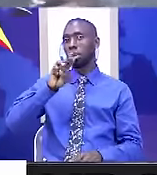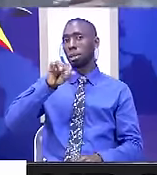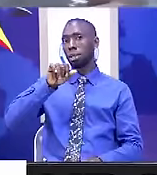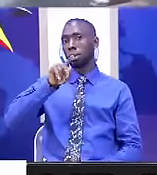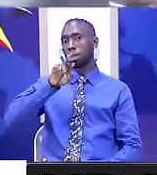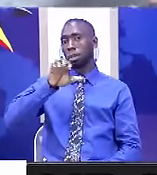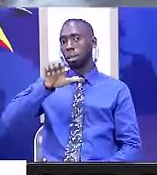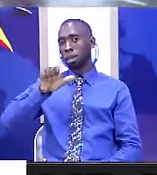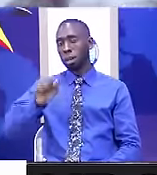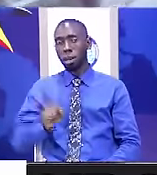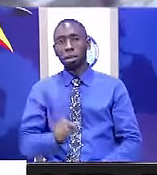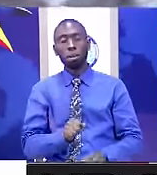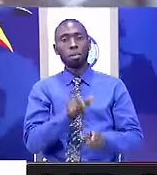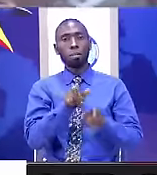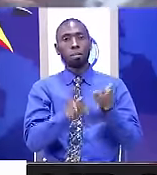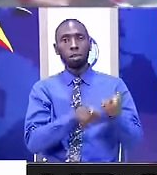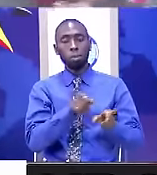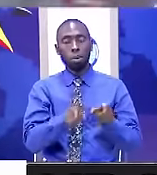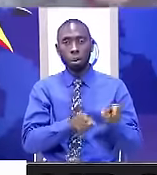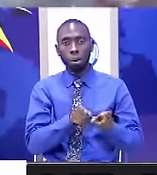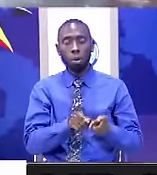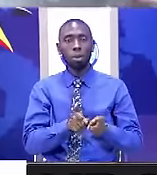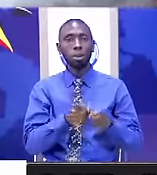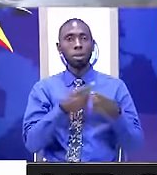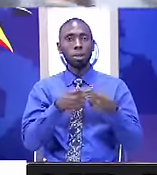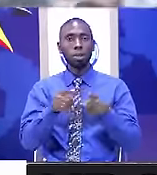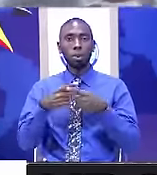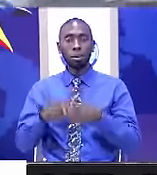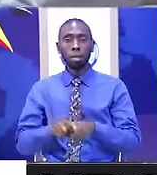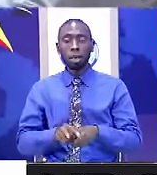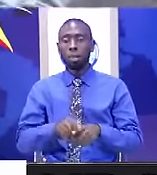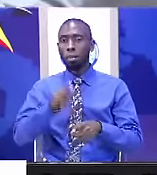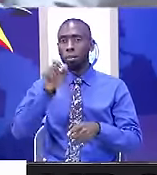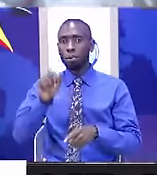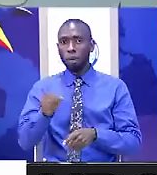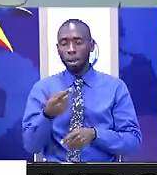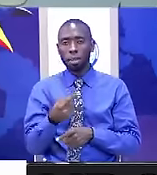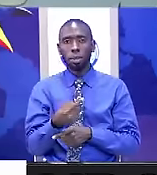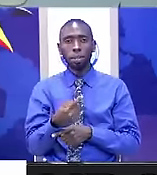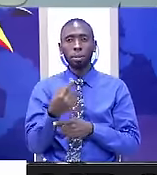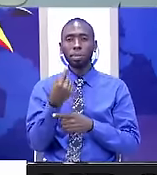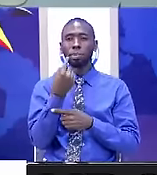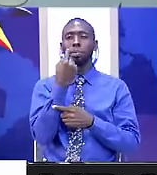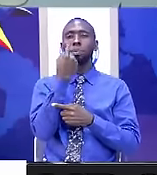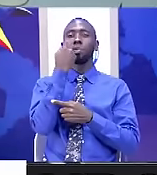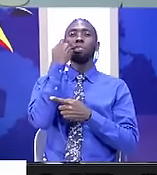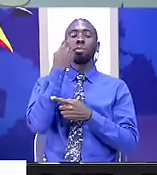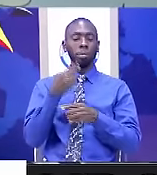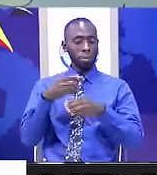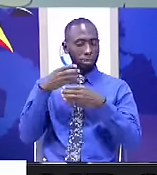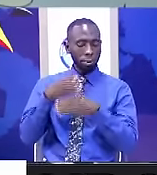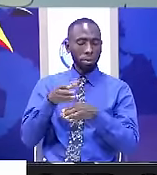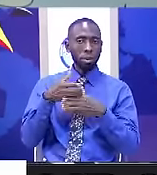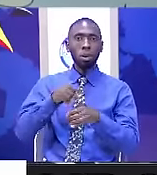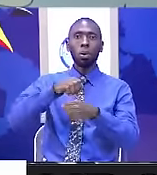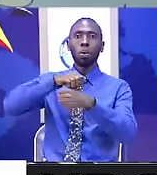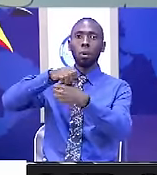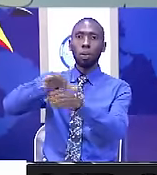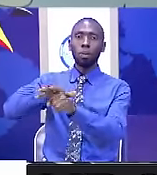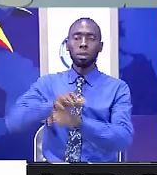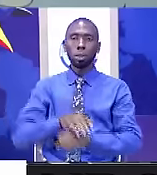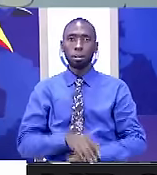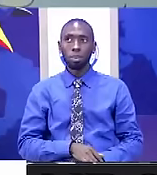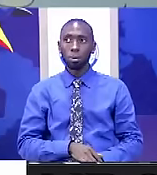abagenda okutula mu nsisiro munabeera president bonna bakukeberwa COVID-19. Abantu bonna bayitiddwa.